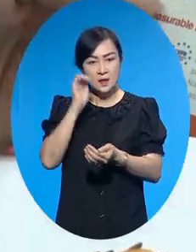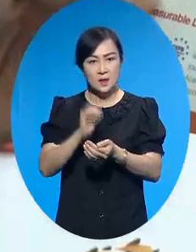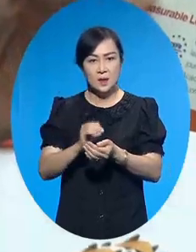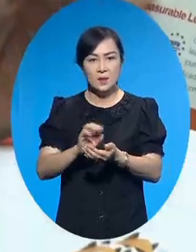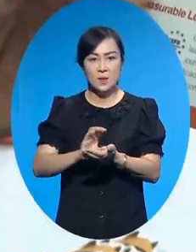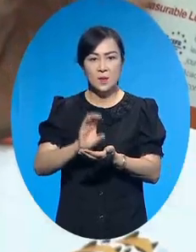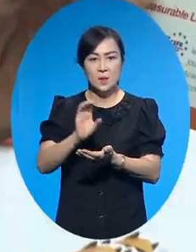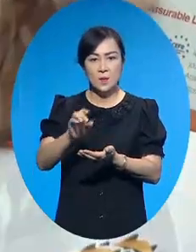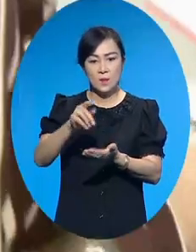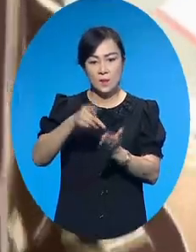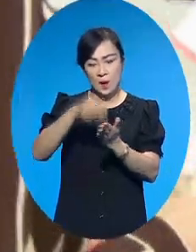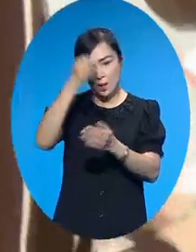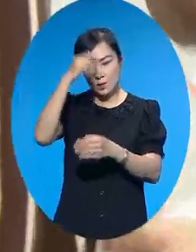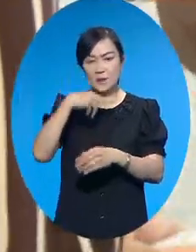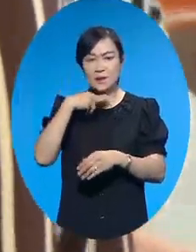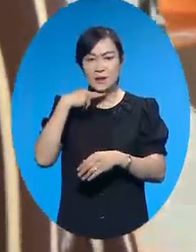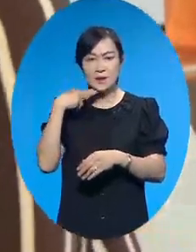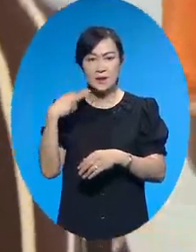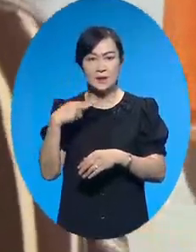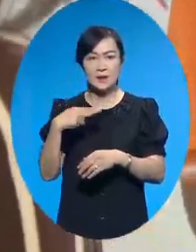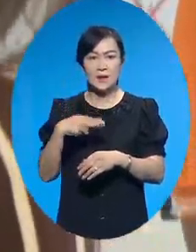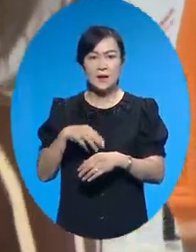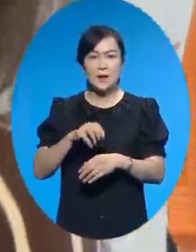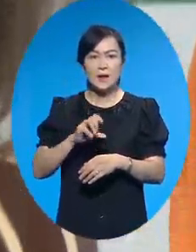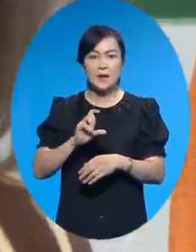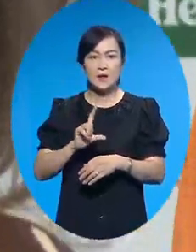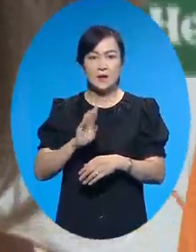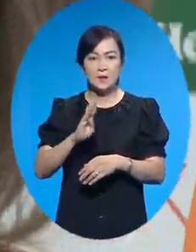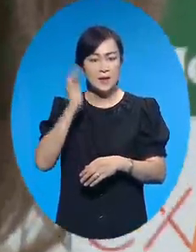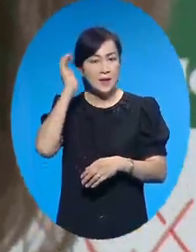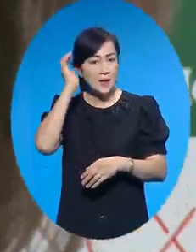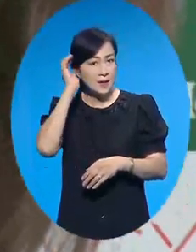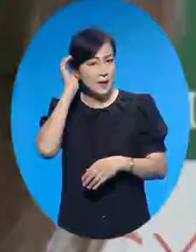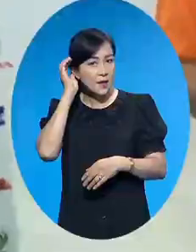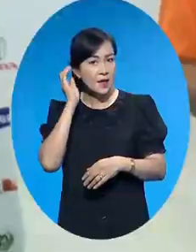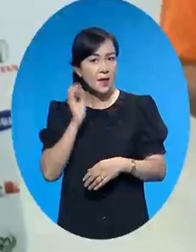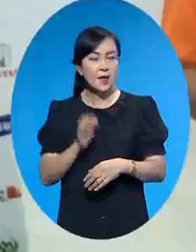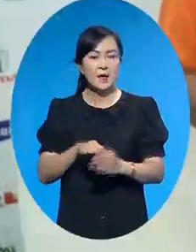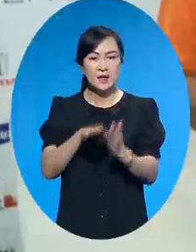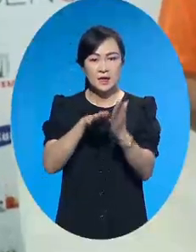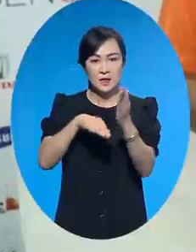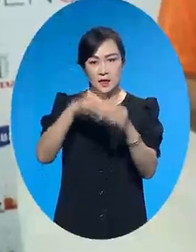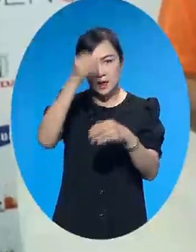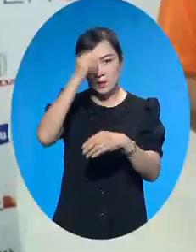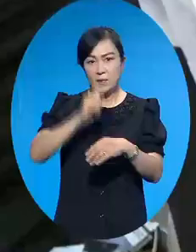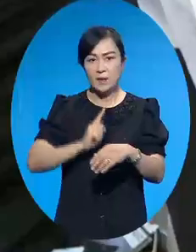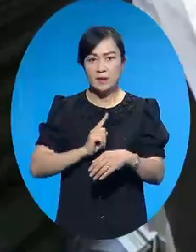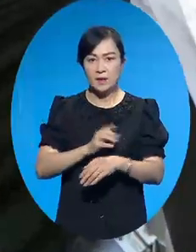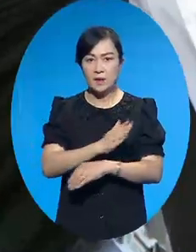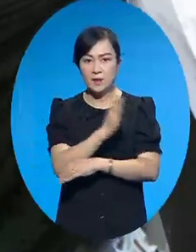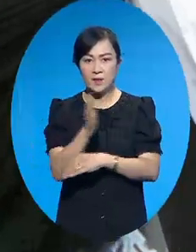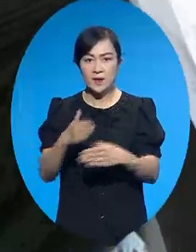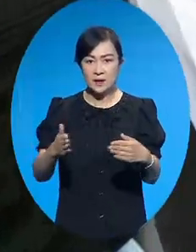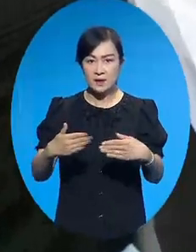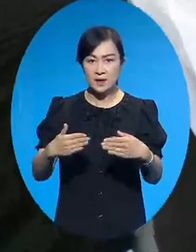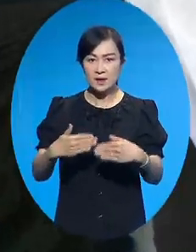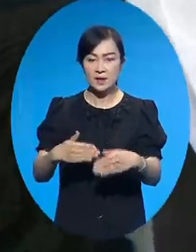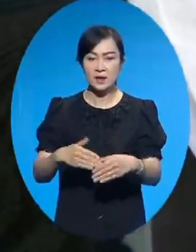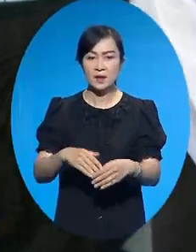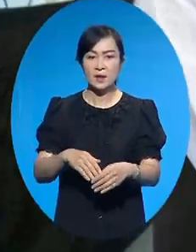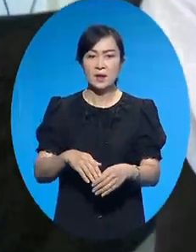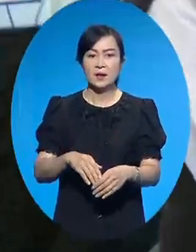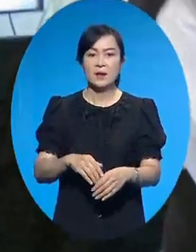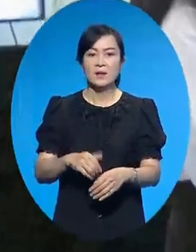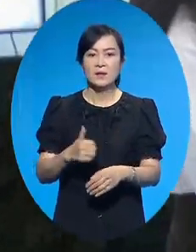lĩnh vực cung cấp các khóa học tiếng Anh thương mại trực tuyến, Globis sẽ luôn lắng nghe và thiết kế chương trình học cá nhân hóa nhằm phát triển nhanh nhất cá thể từng học viên nói